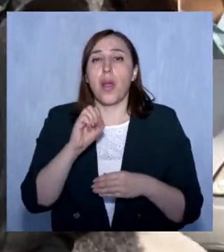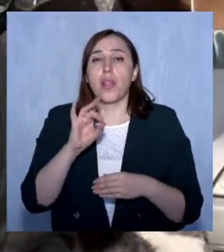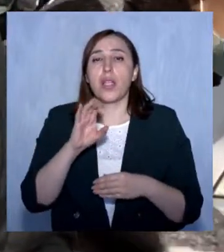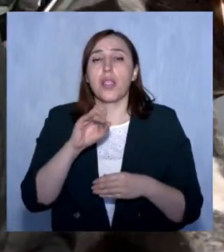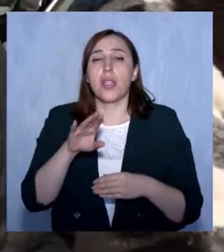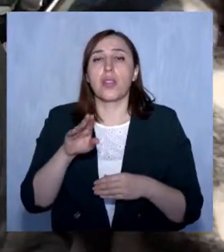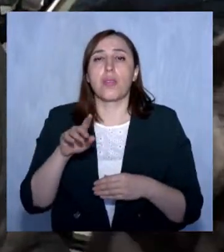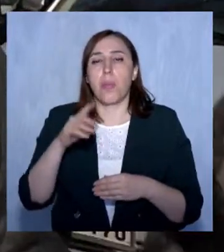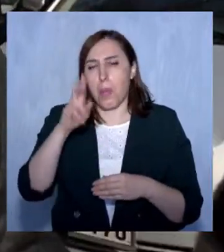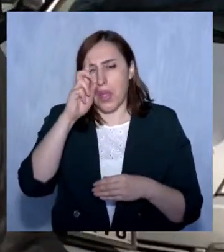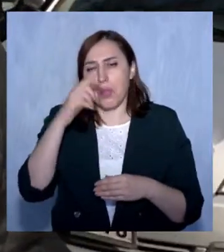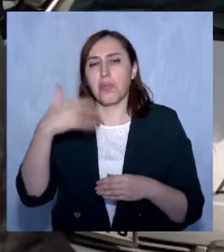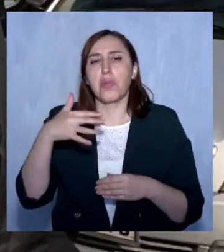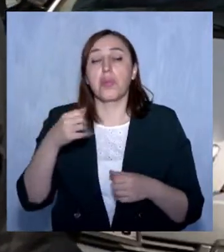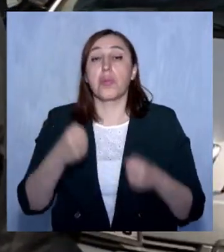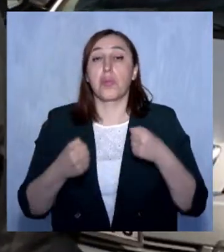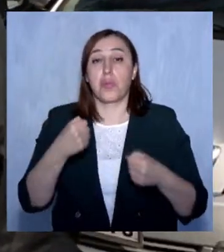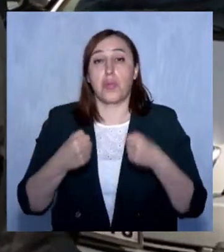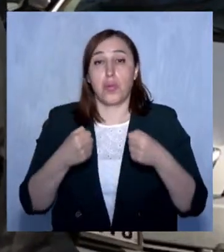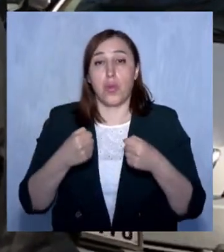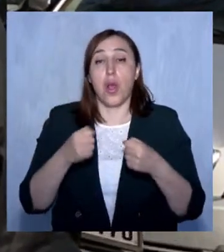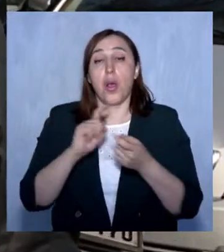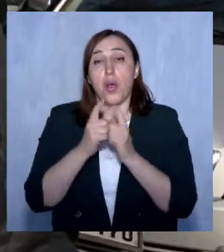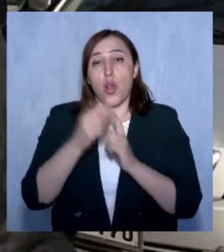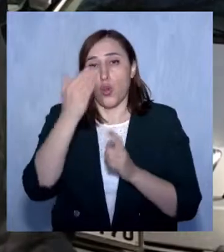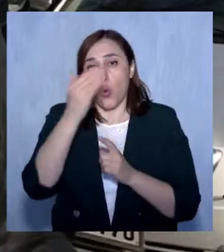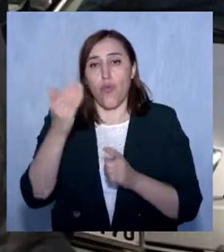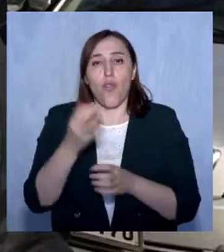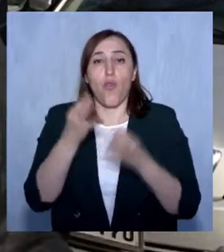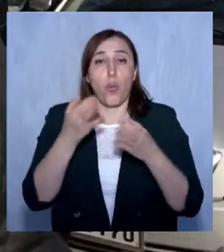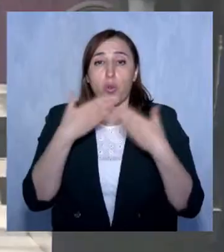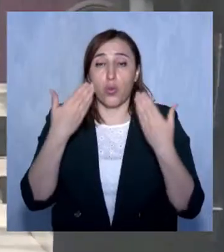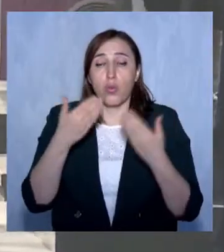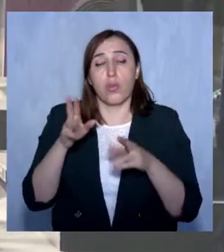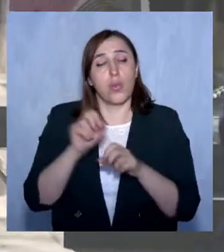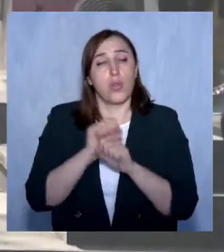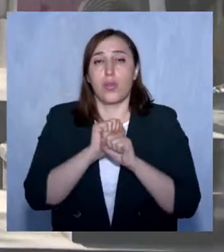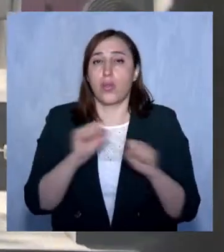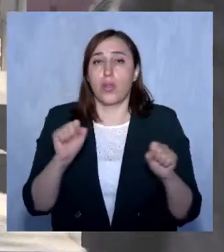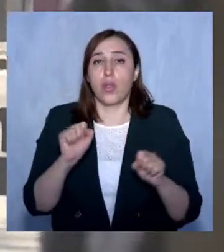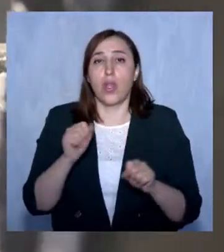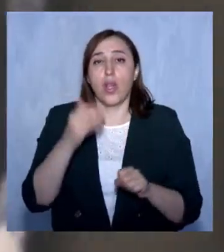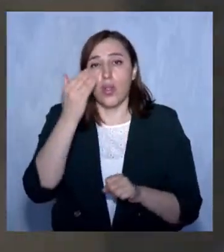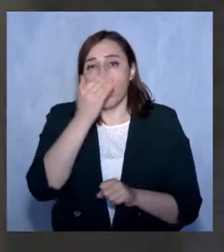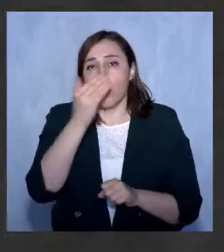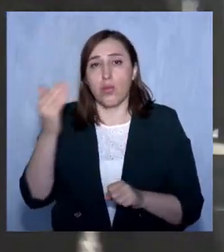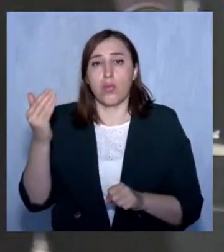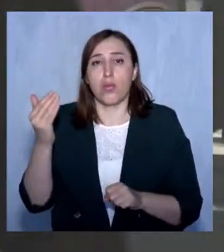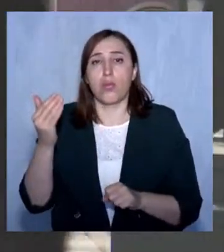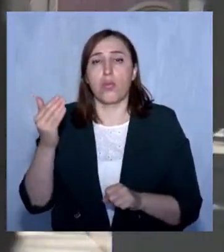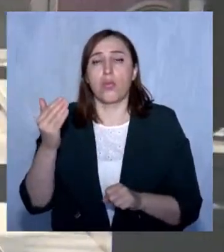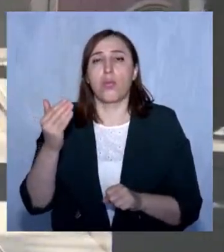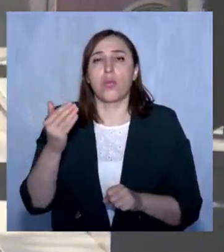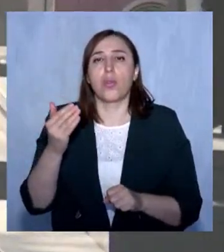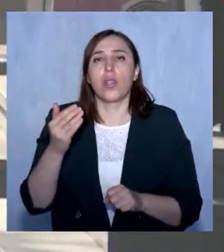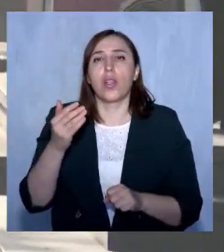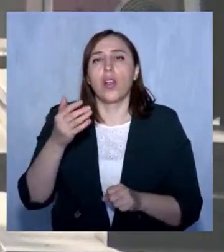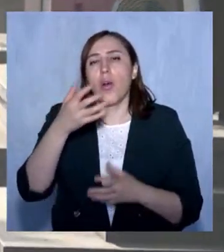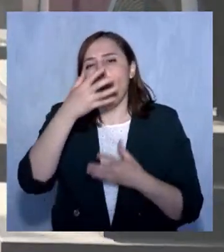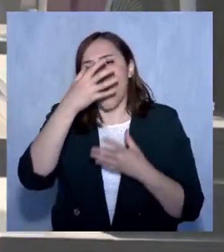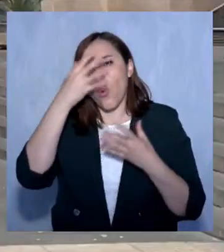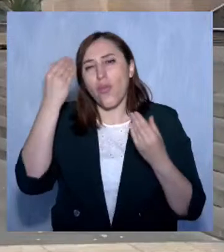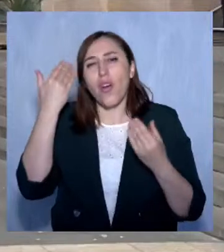թանգարժեք մեկին այվ իժողորդը ոշի բանչ ունի դա պետ կա չարվի։ Կաղաքացիների մեծ մասը արդեն մորացել էր